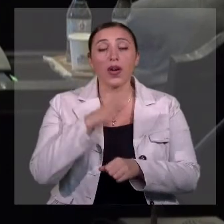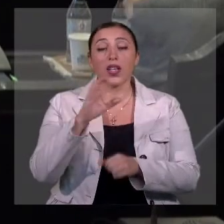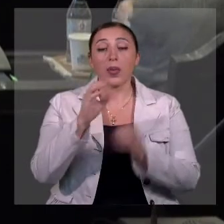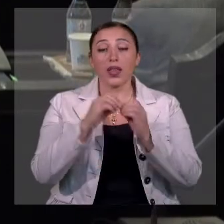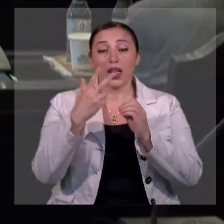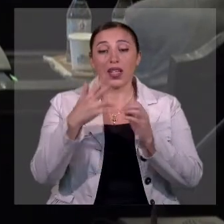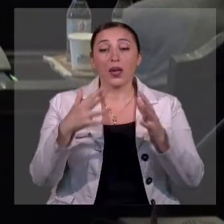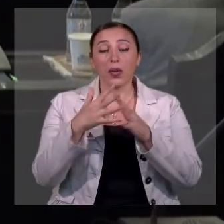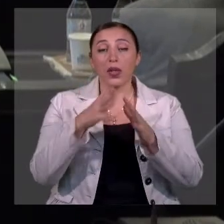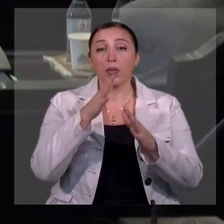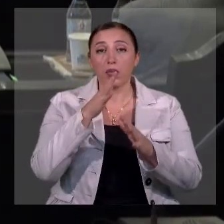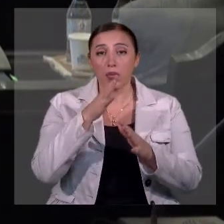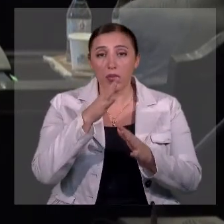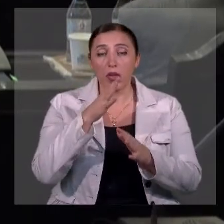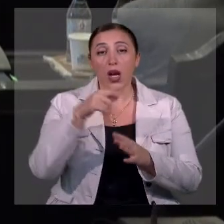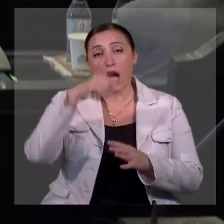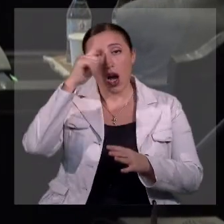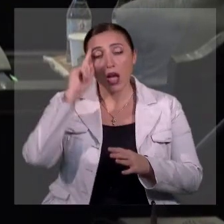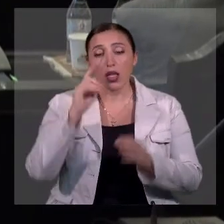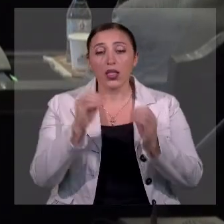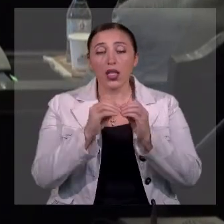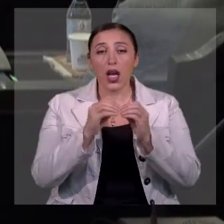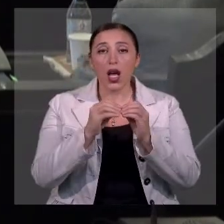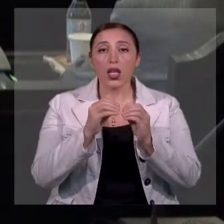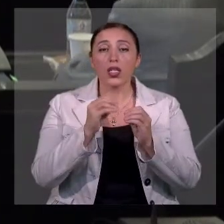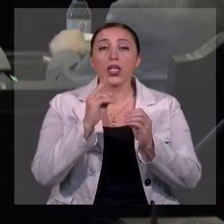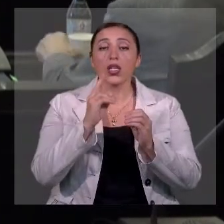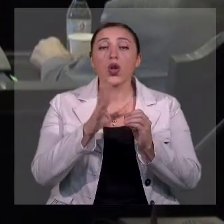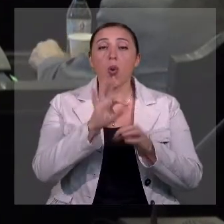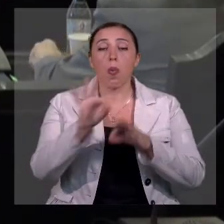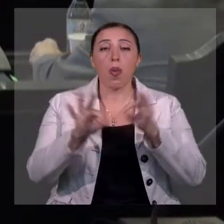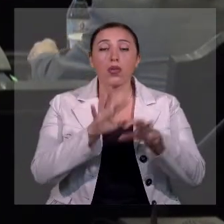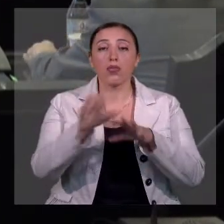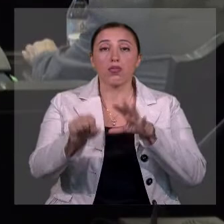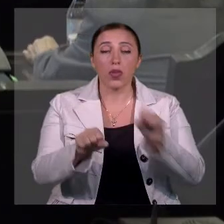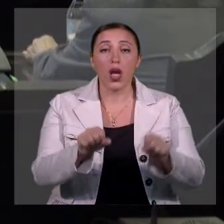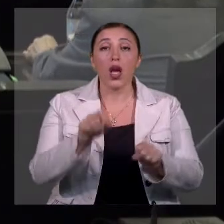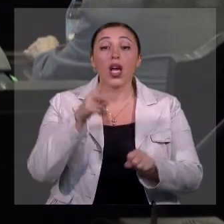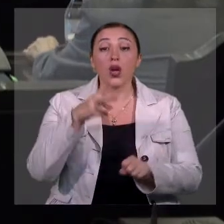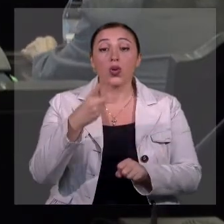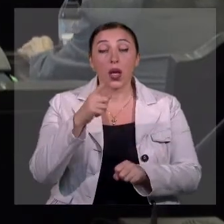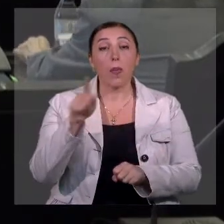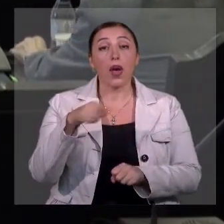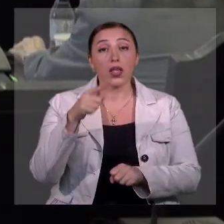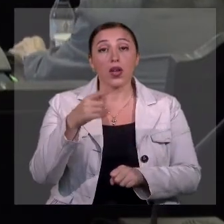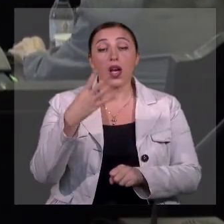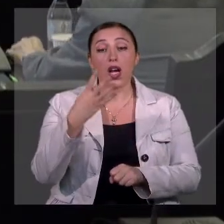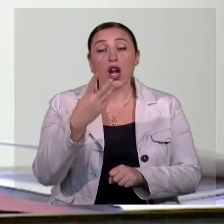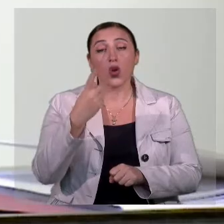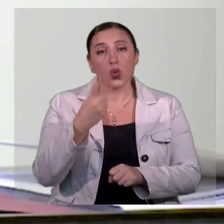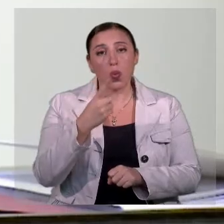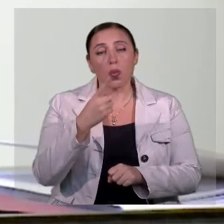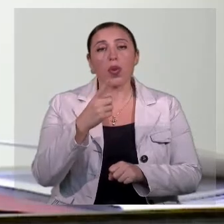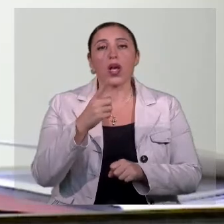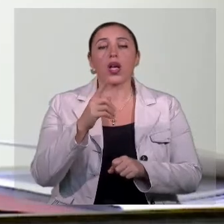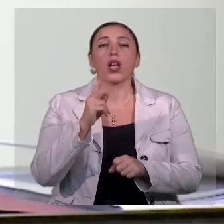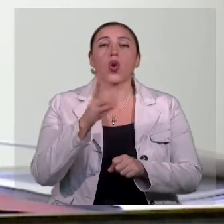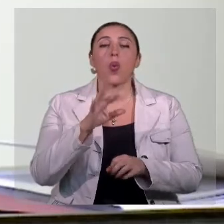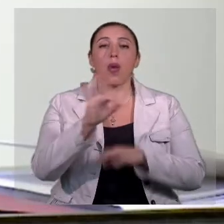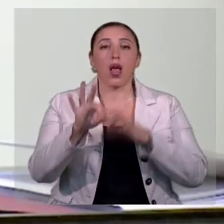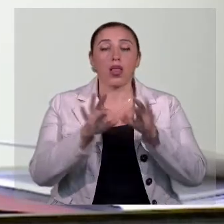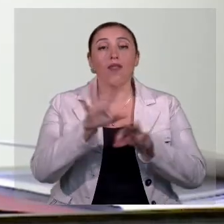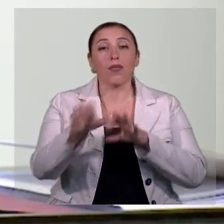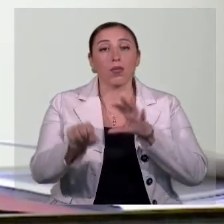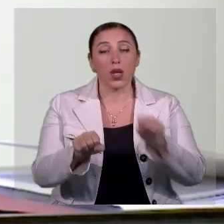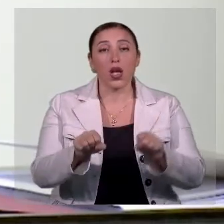հարձակման հետևանքով Ադրբեջանը 10 քառակուսի կիլոմետր է օկուպացրել, իսկ 2021 թվականին 41 քառակուսի կիլոմետր։